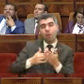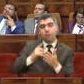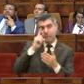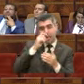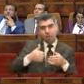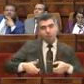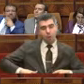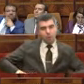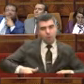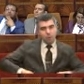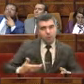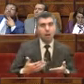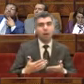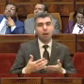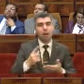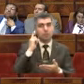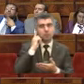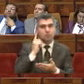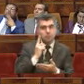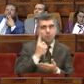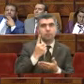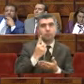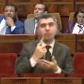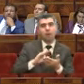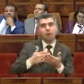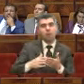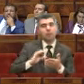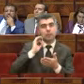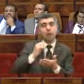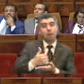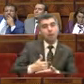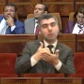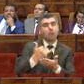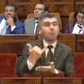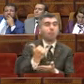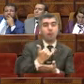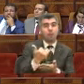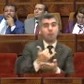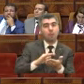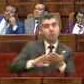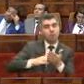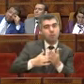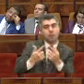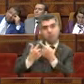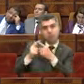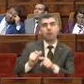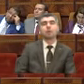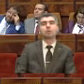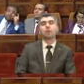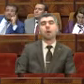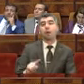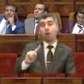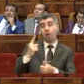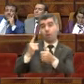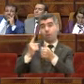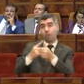جسدية أو حسية أو حركية، لذا يجب الاهتمام بالأشخاص في وضعية إعاقة من خلال أول